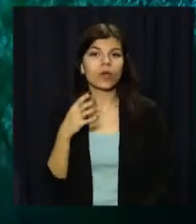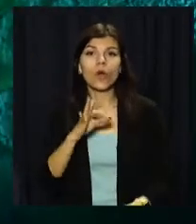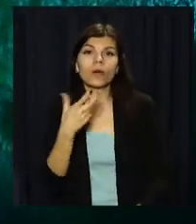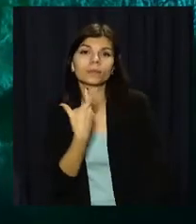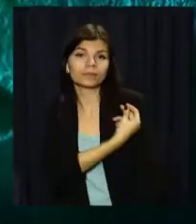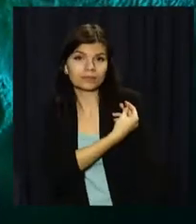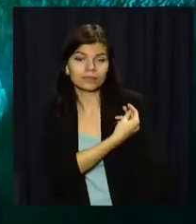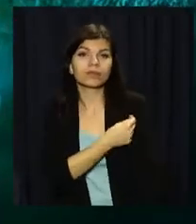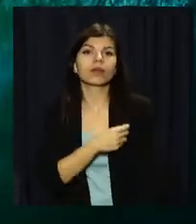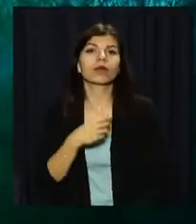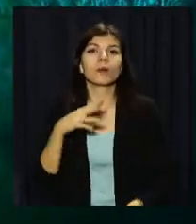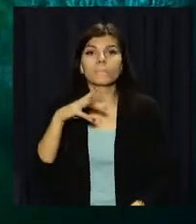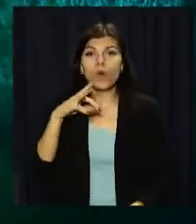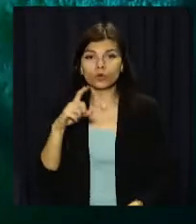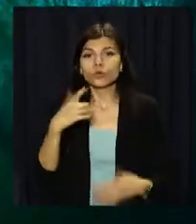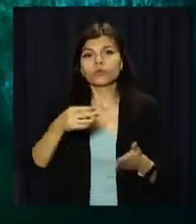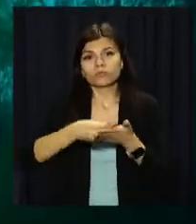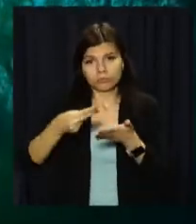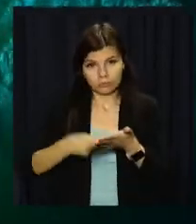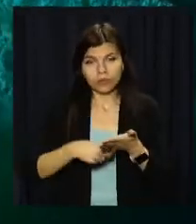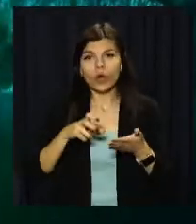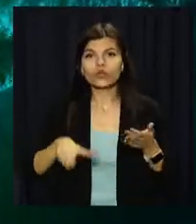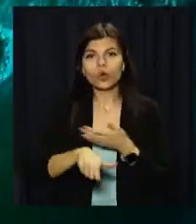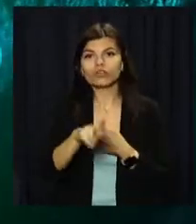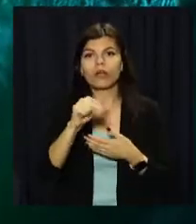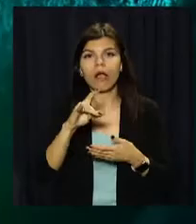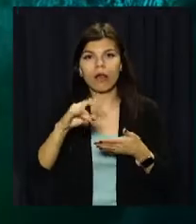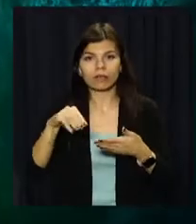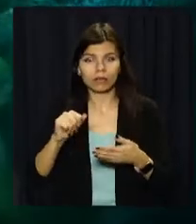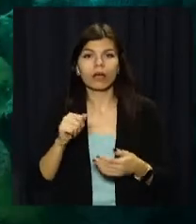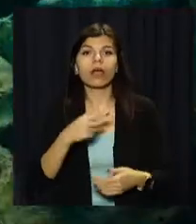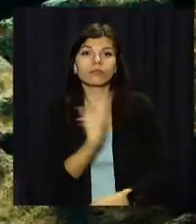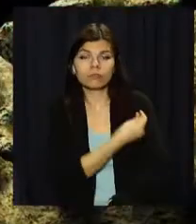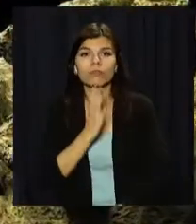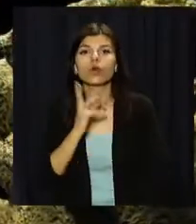вакцинації населення, то очільник МОЗ вже підписав дорожню карту. Щеплення буде добровільним.